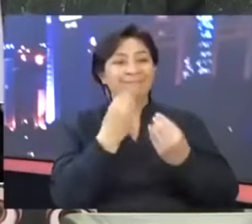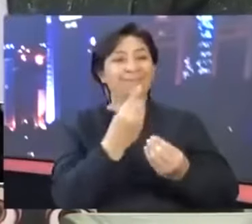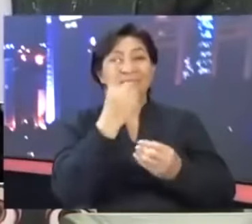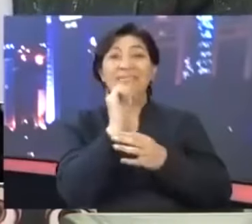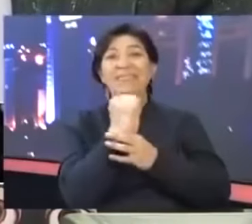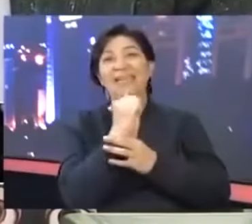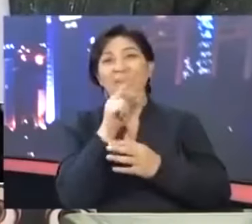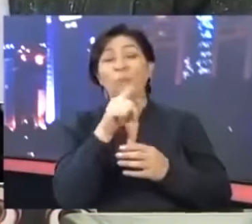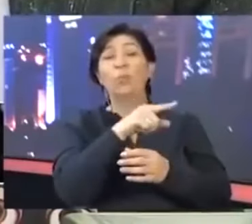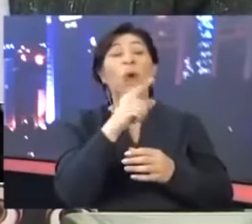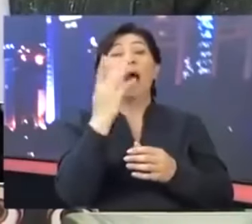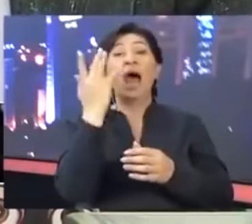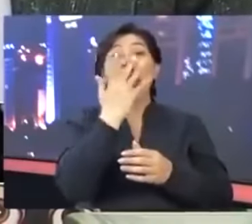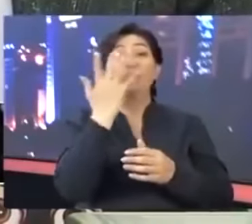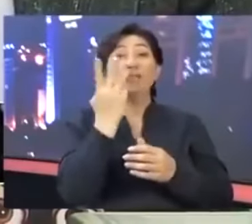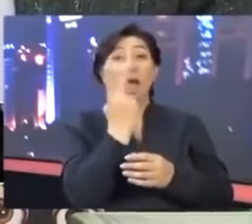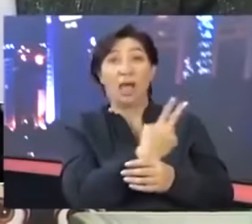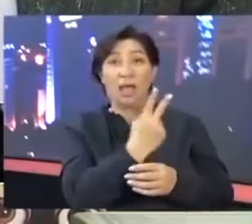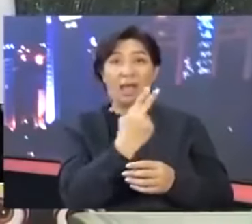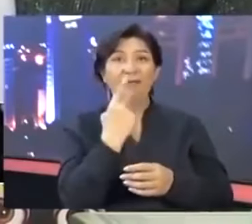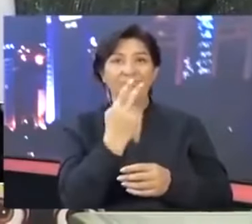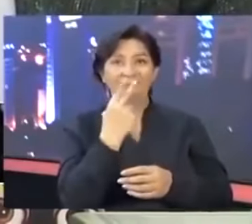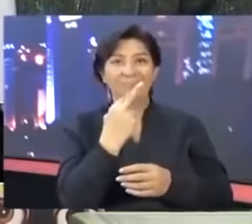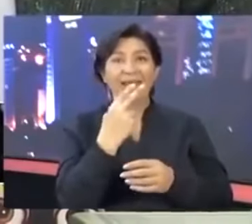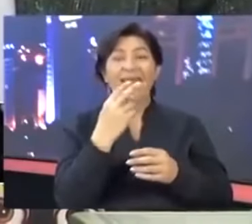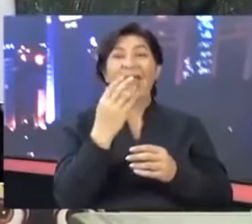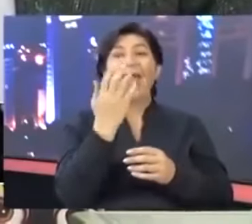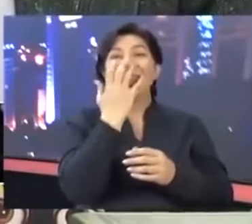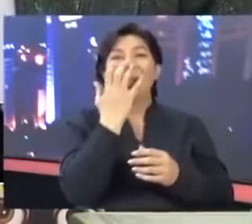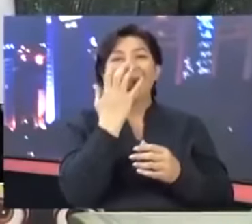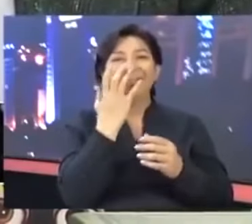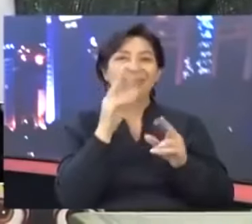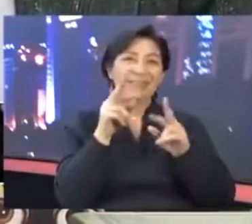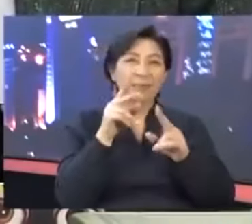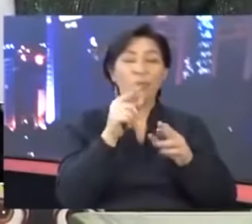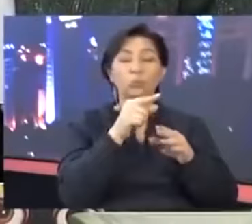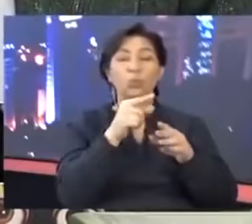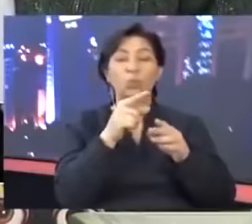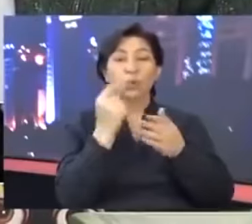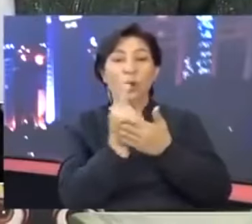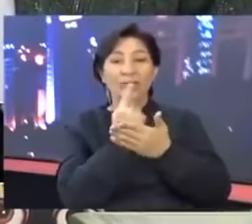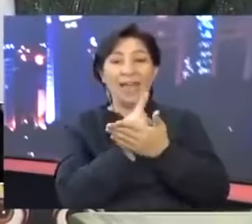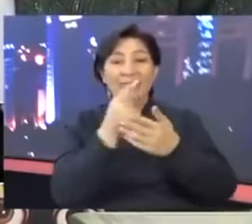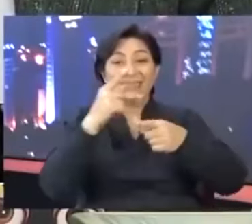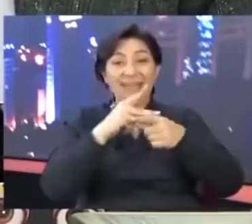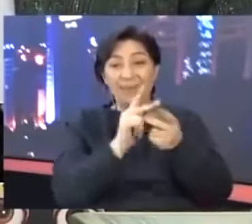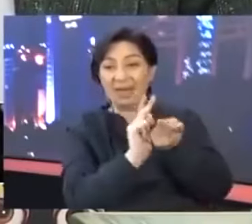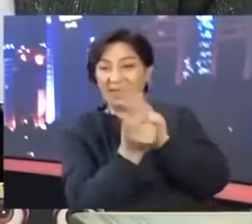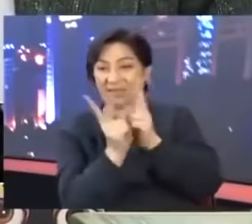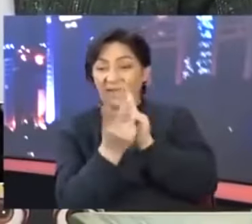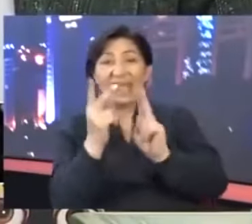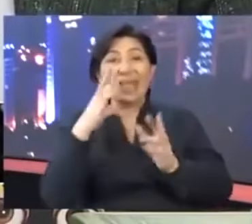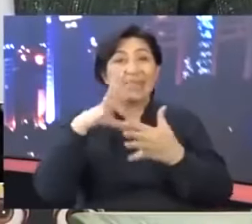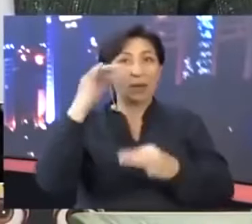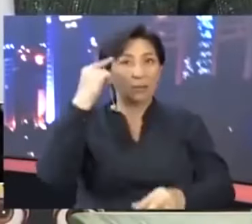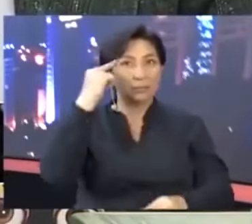yani peygamberin saygısı bu Arapçada zaten olan da bir edebi yaklaşımdır iltifat sanatı yani Kur'an'da bu zamir geçişleri falan aslında insan zihnini böyle